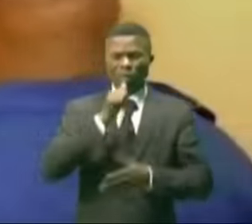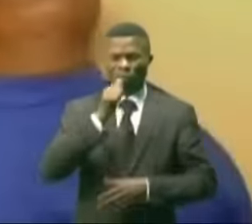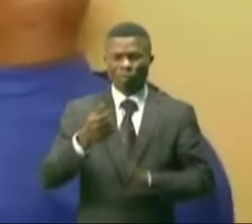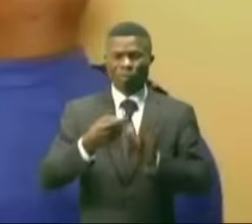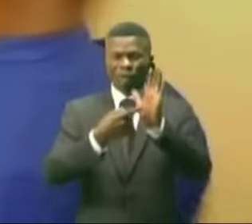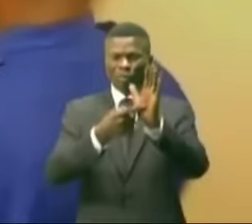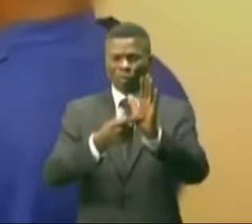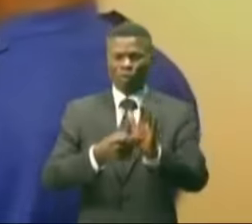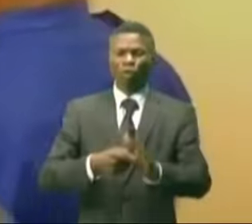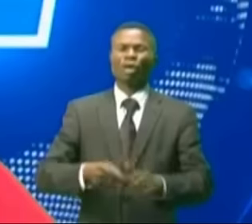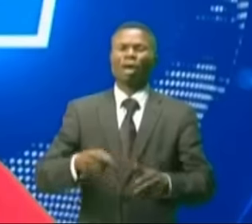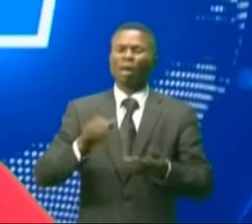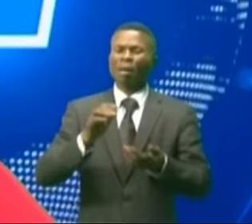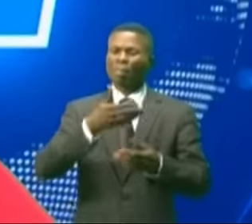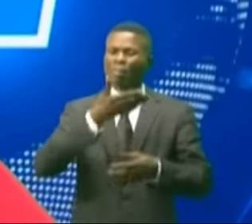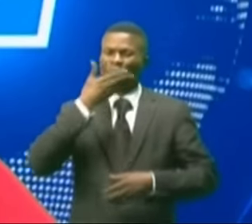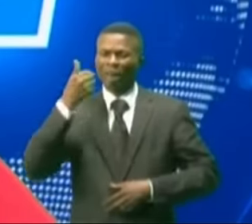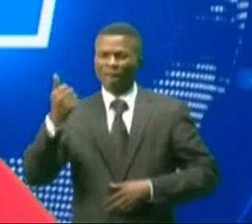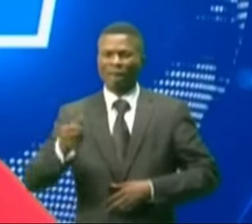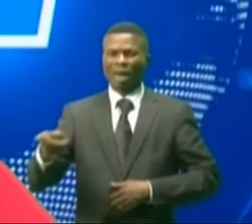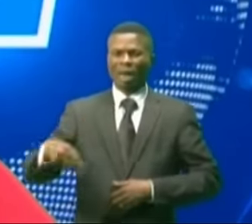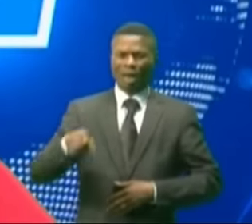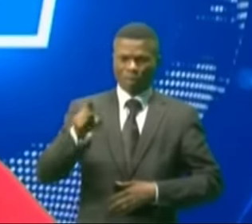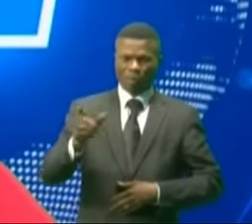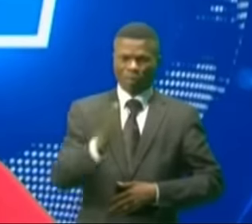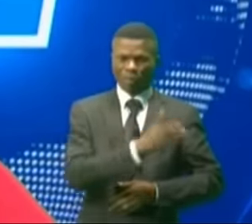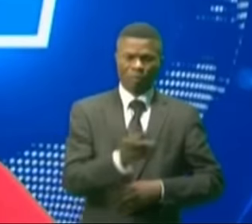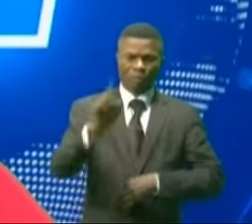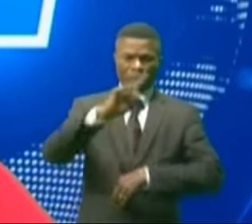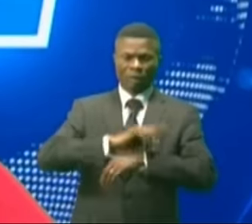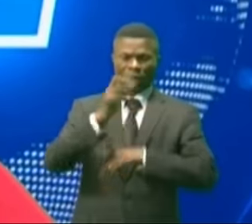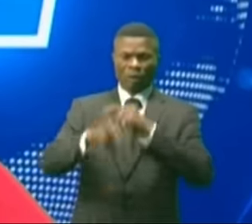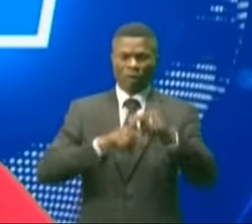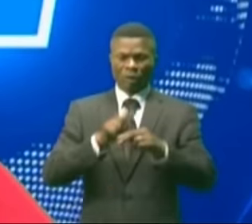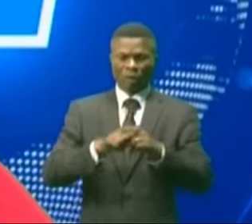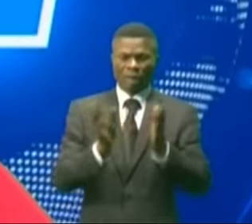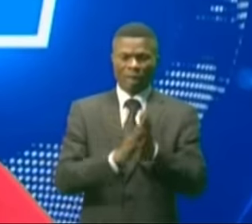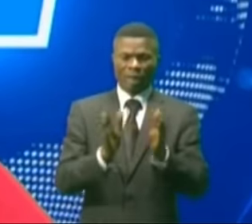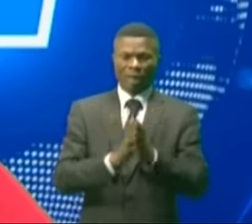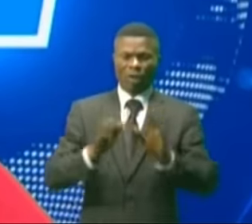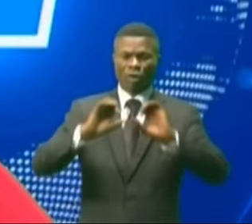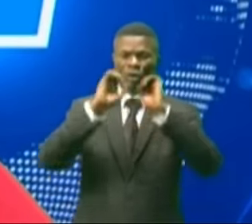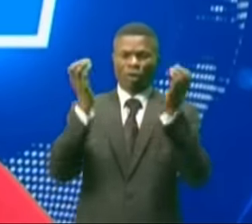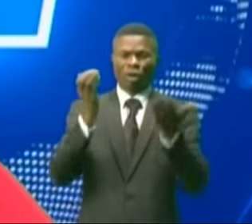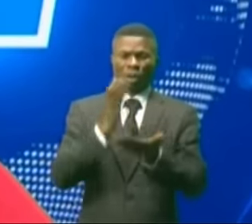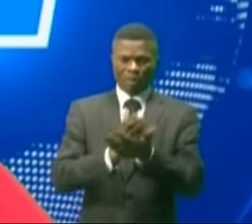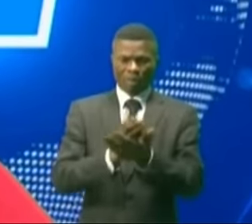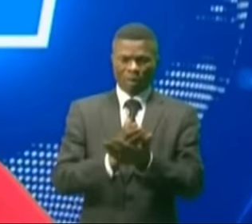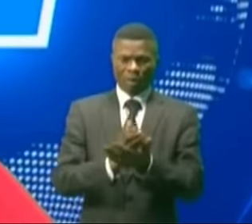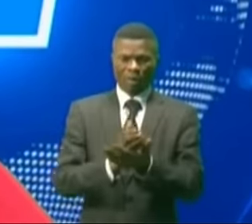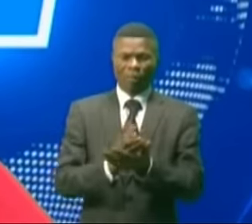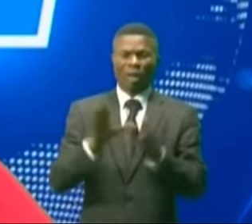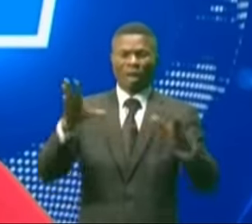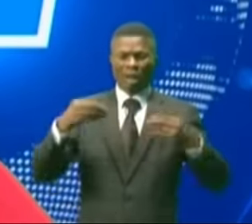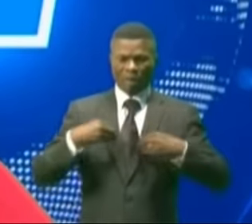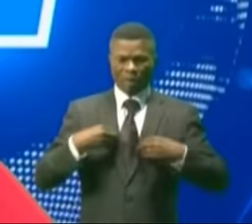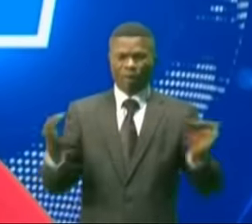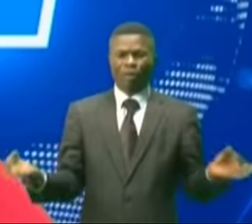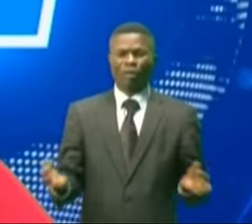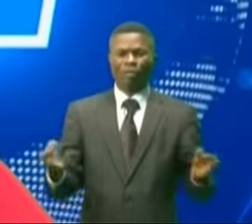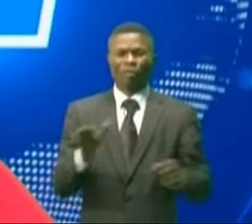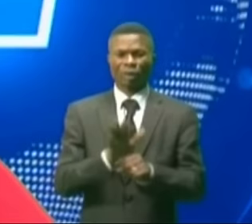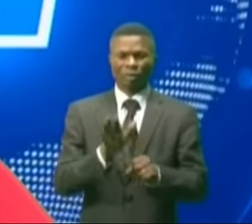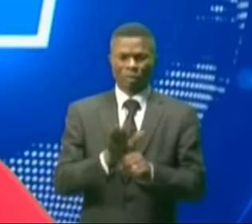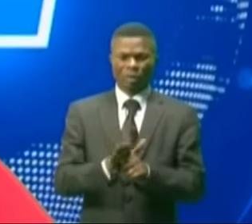chef-lieu de la province. La journée nationale des écoles privées agréées a été célébrée avec Fasta Béni